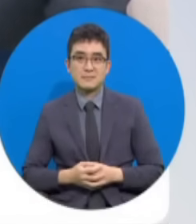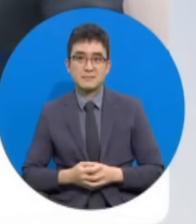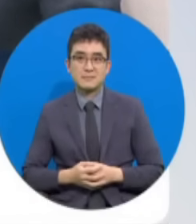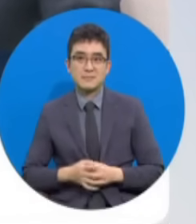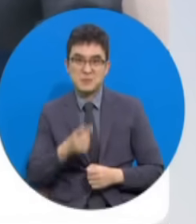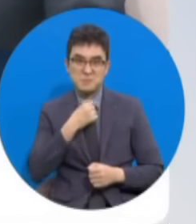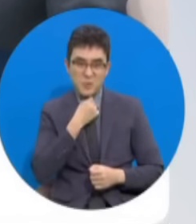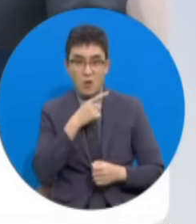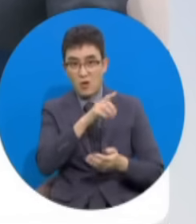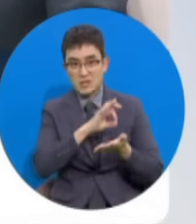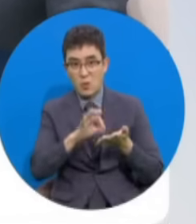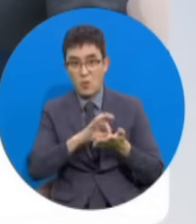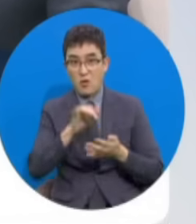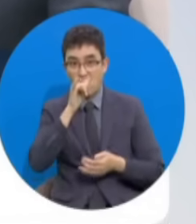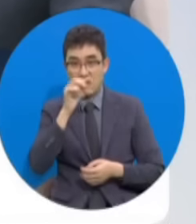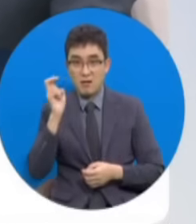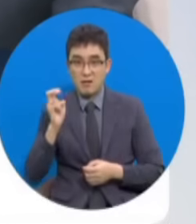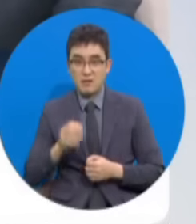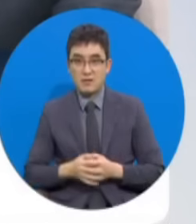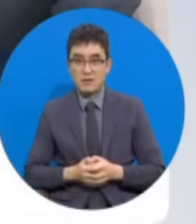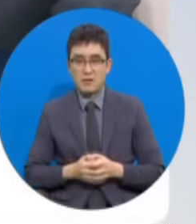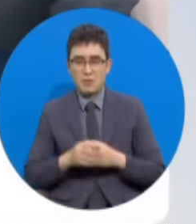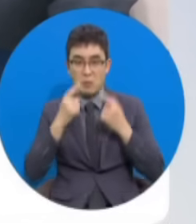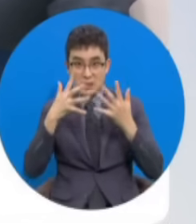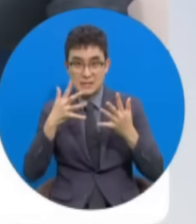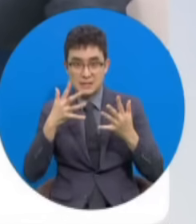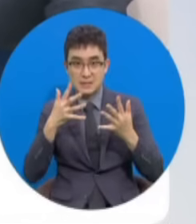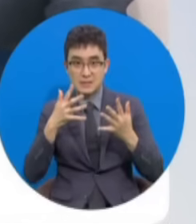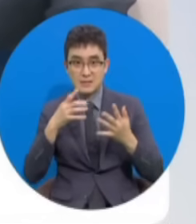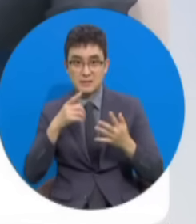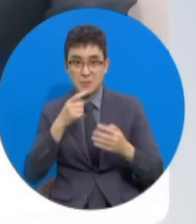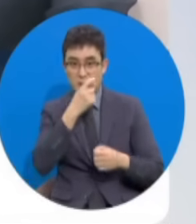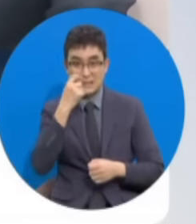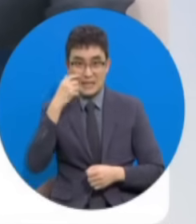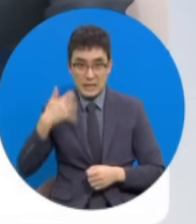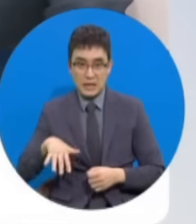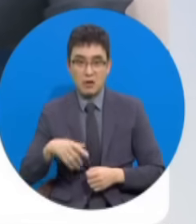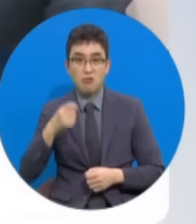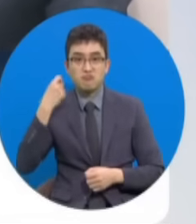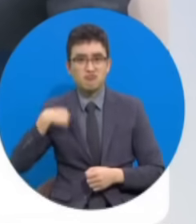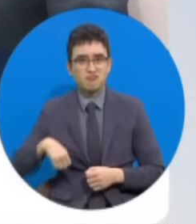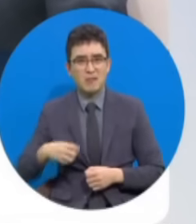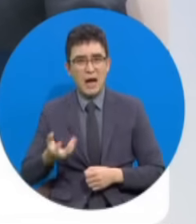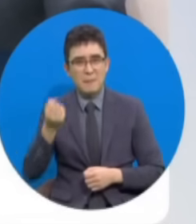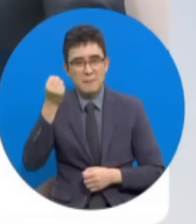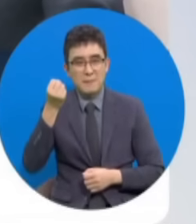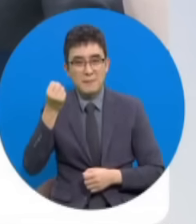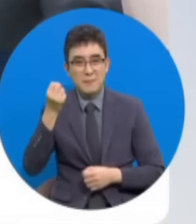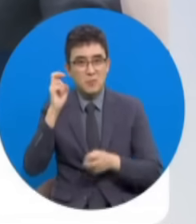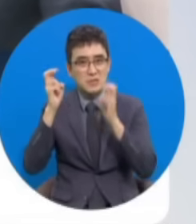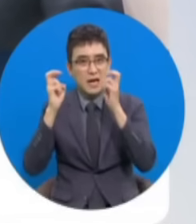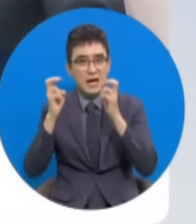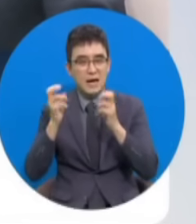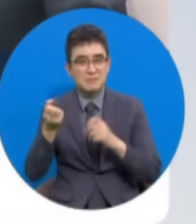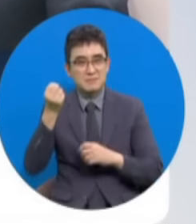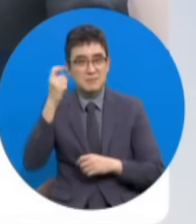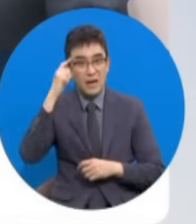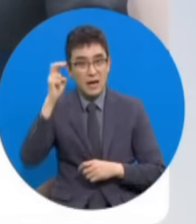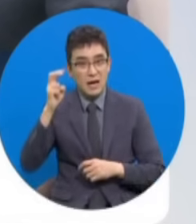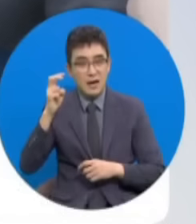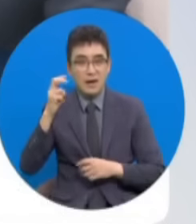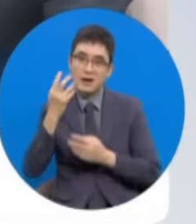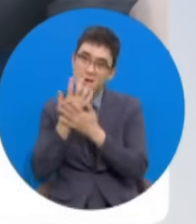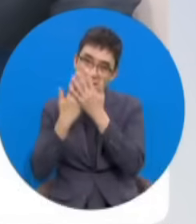가능성, 물론 우리가 최종 확인되지 않았고 중국에서도 폴드폰이 나오니까 중국제일 수도 있습니다만은